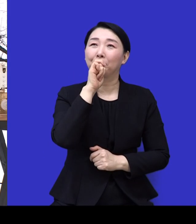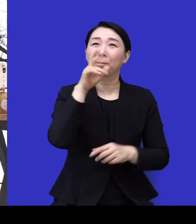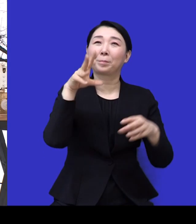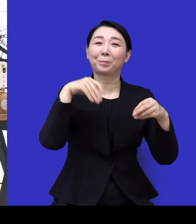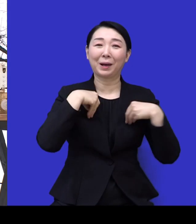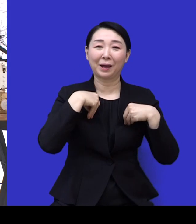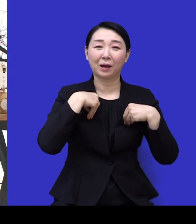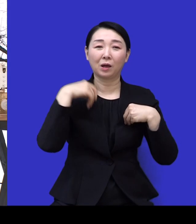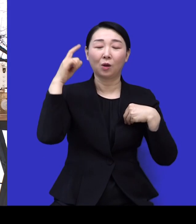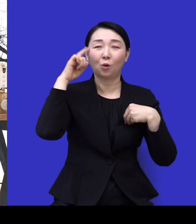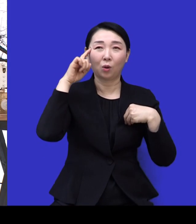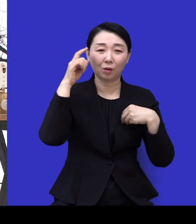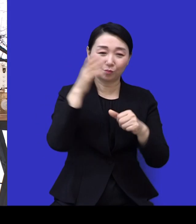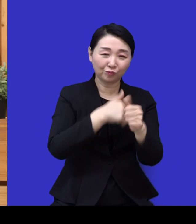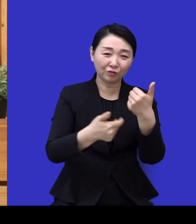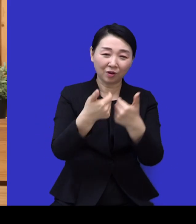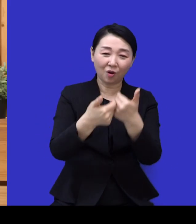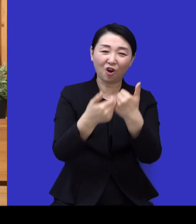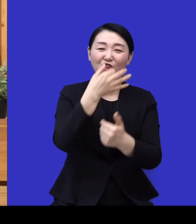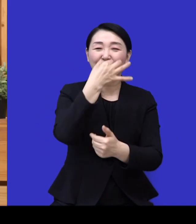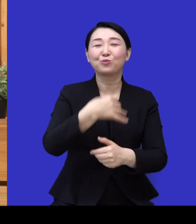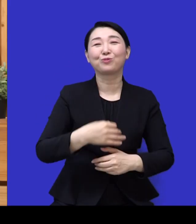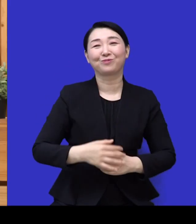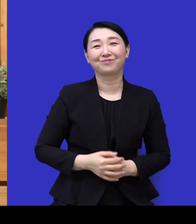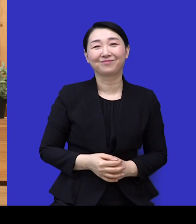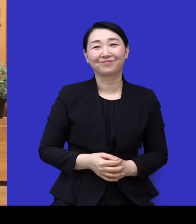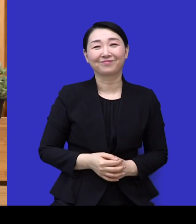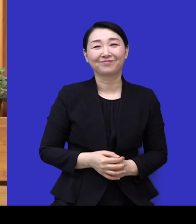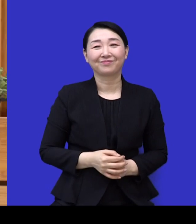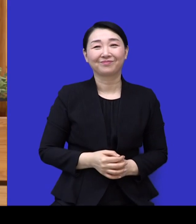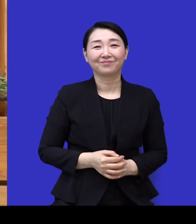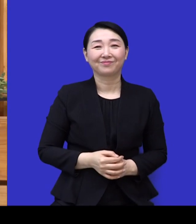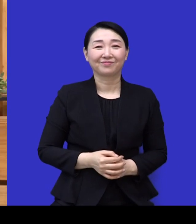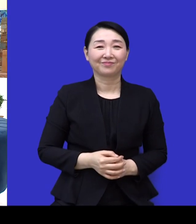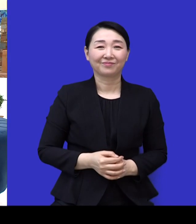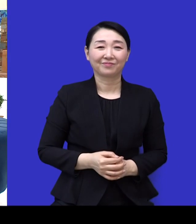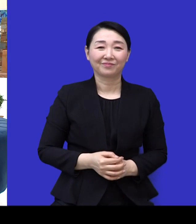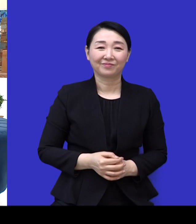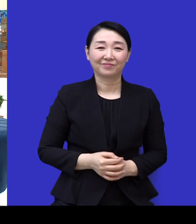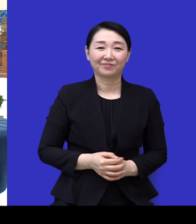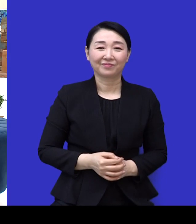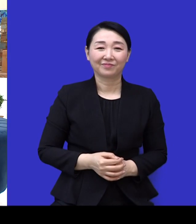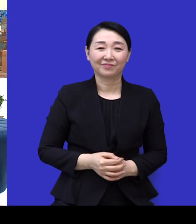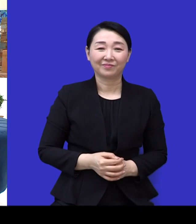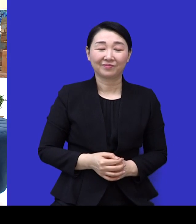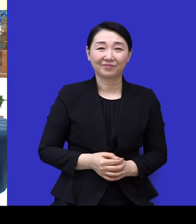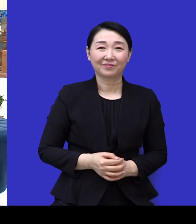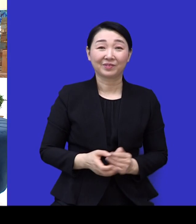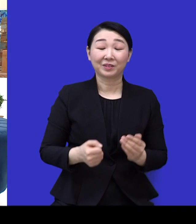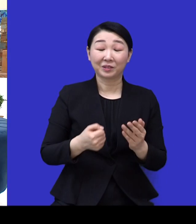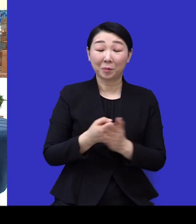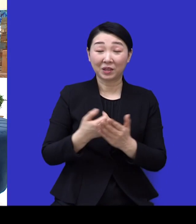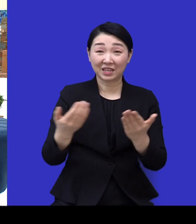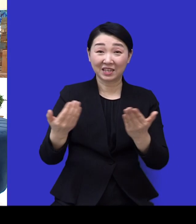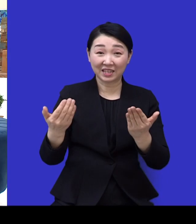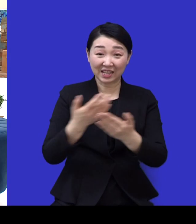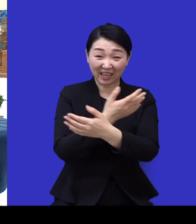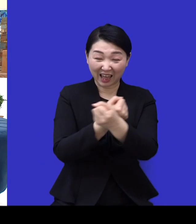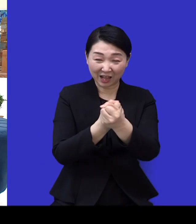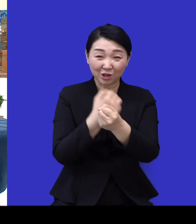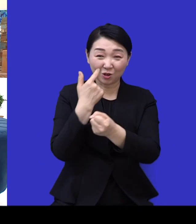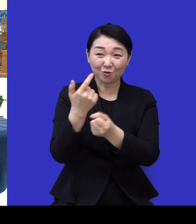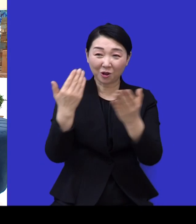하시더라고요. 얼마나 어색하고 힘들었는지 그래서 이 일은 6개월 만에 끝났다라는 예. 생각을